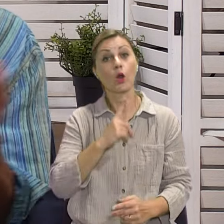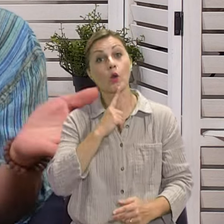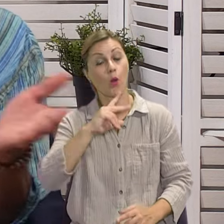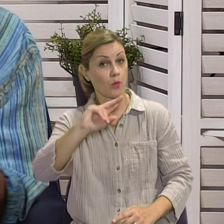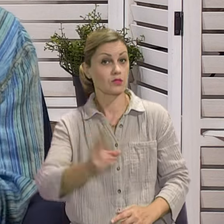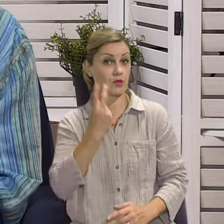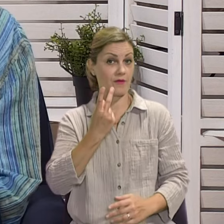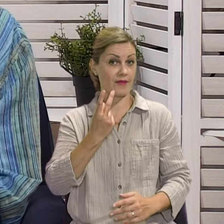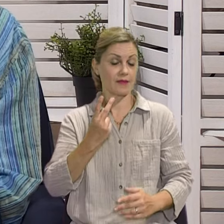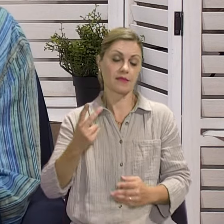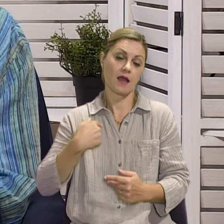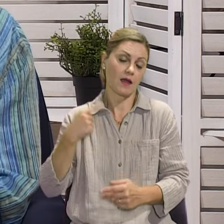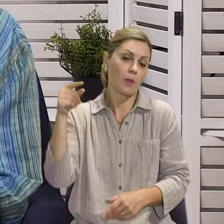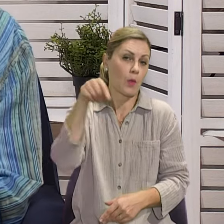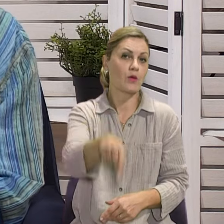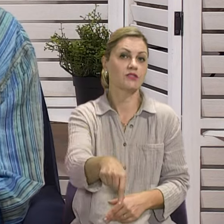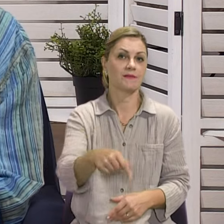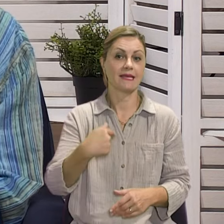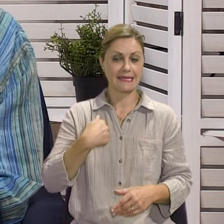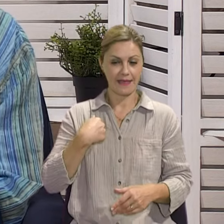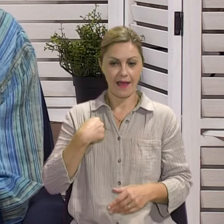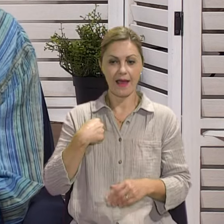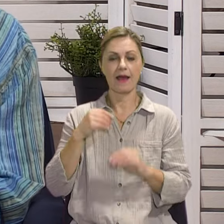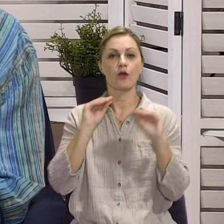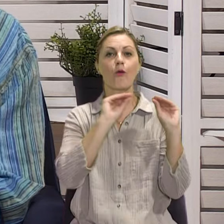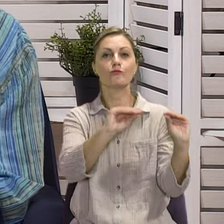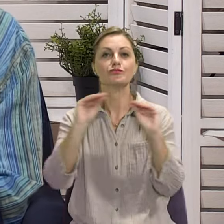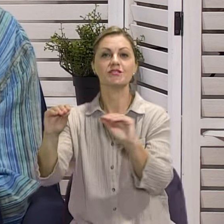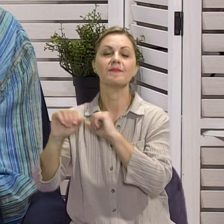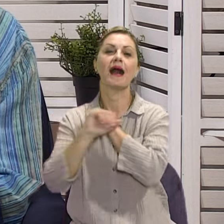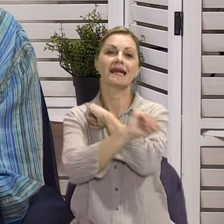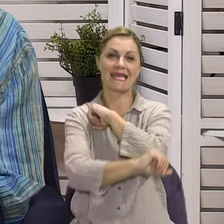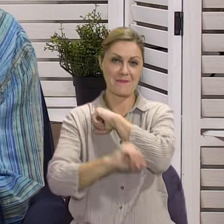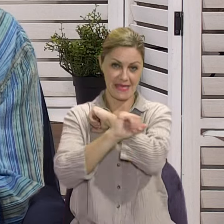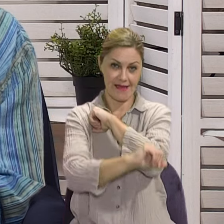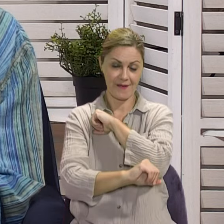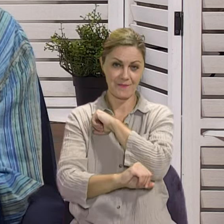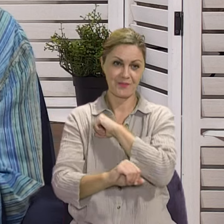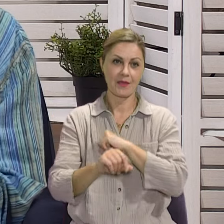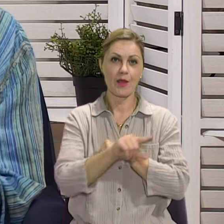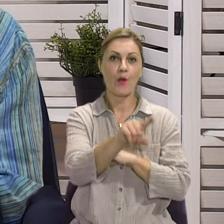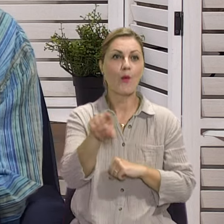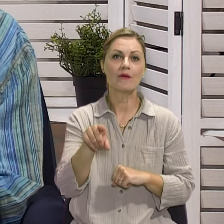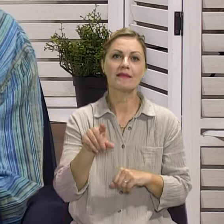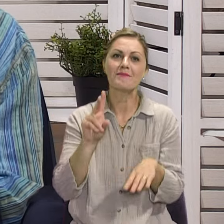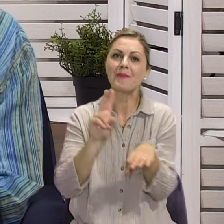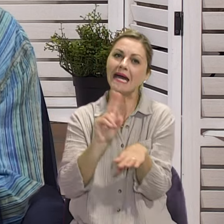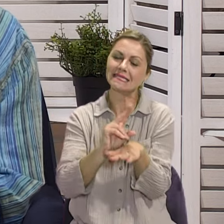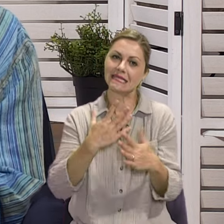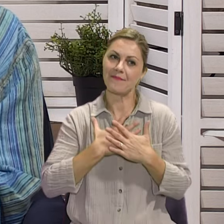sam na akademiji, radim šta volim, tamo me, hvala Bogu, drže kako